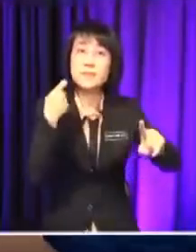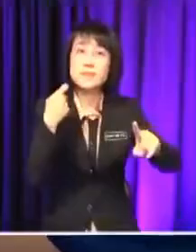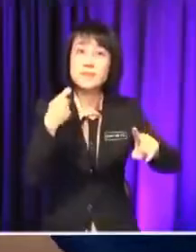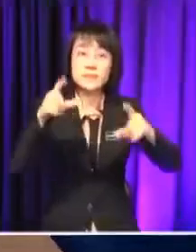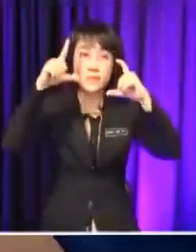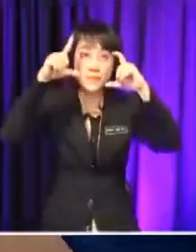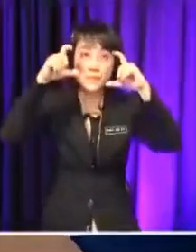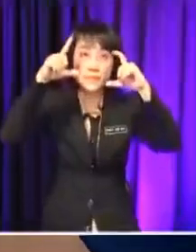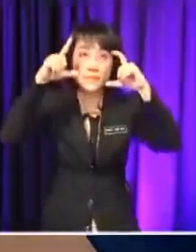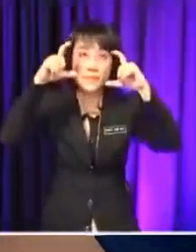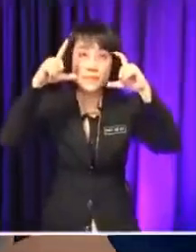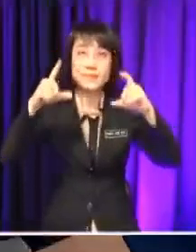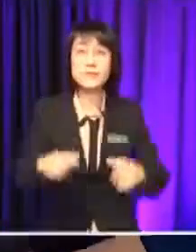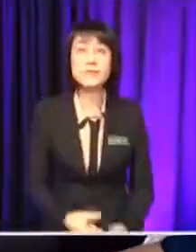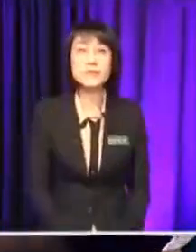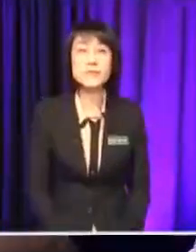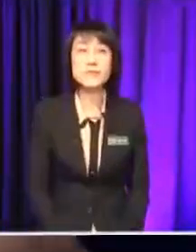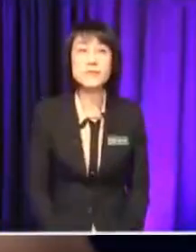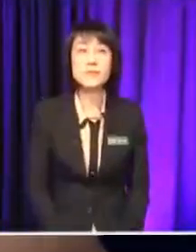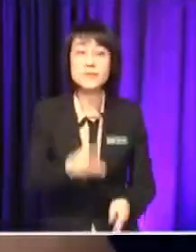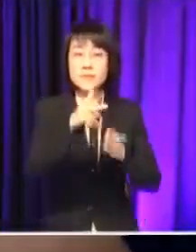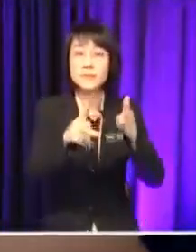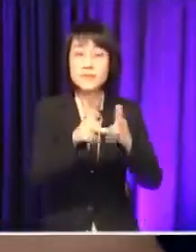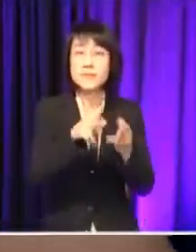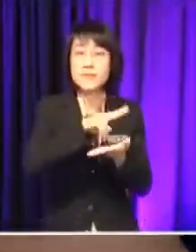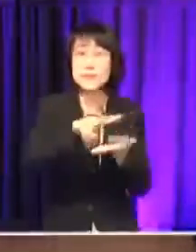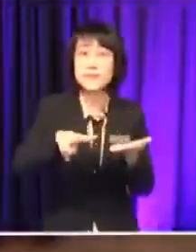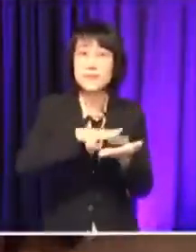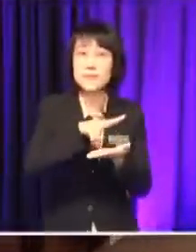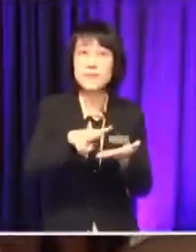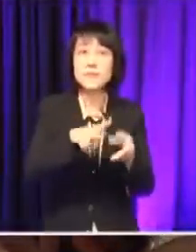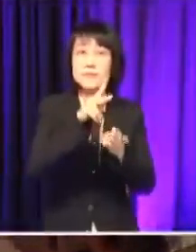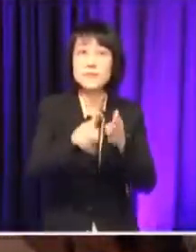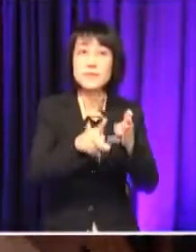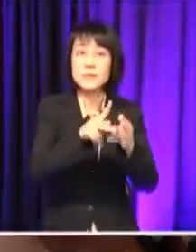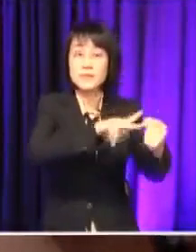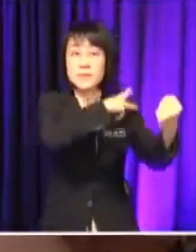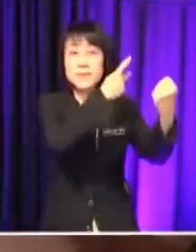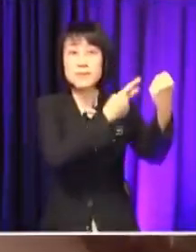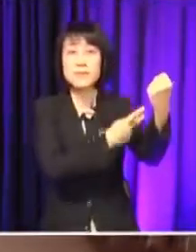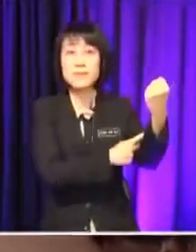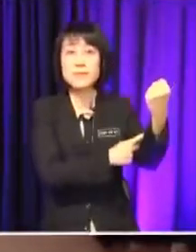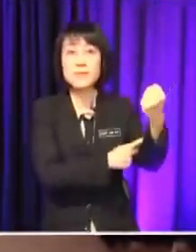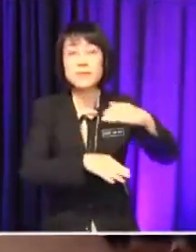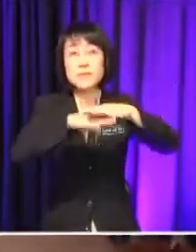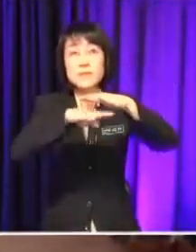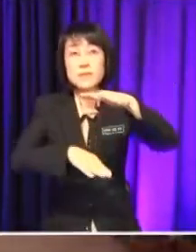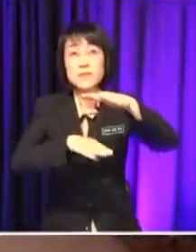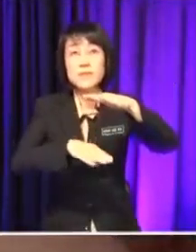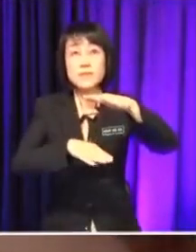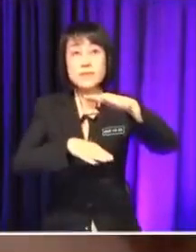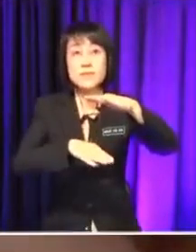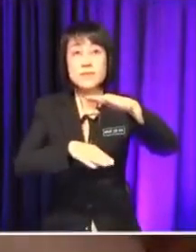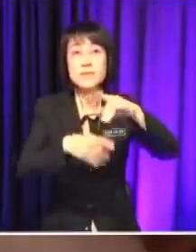cambrid jadi udah pada Camry kita ada kabel video dan juga cable kuase di bawah ini pula juga